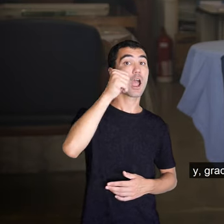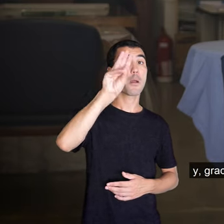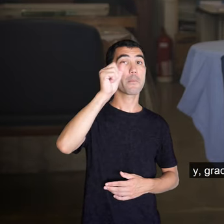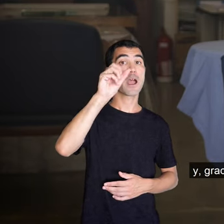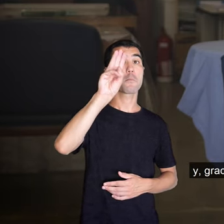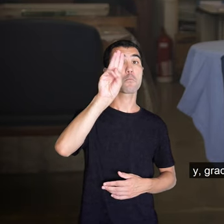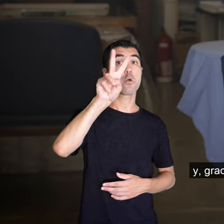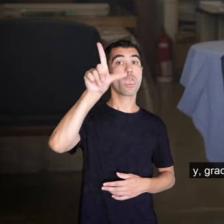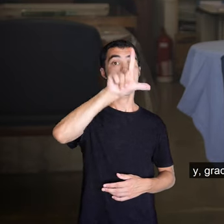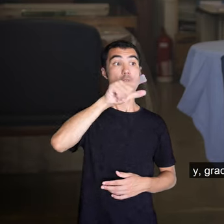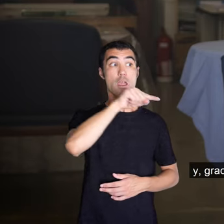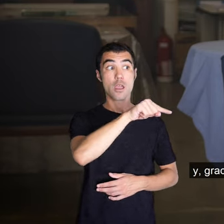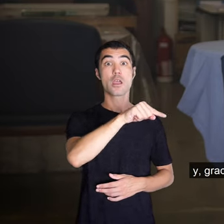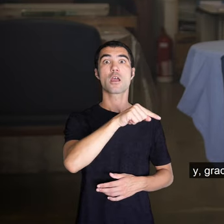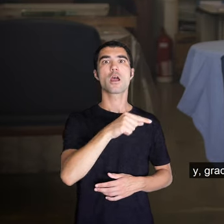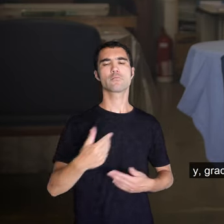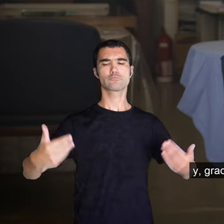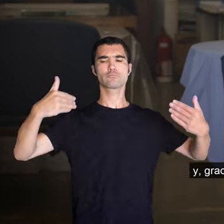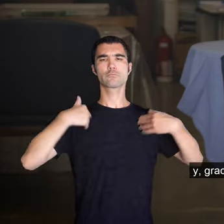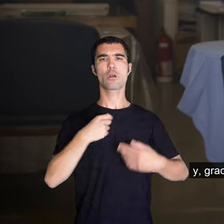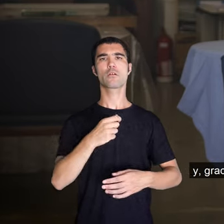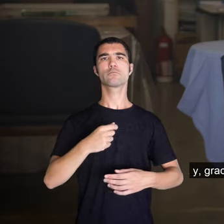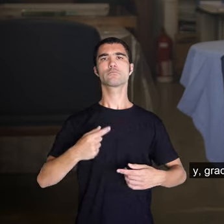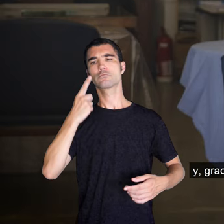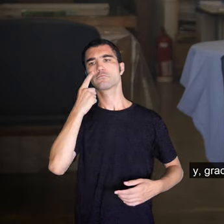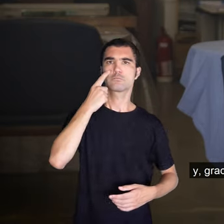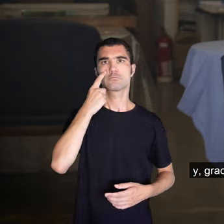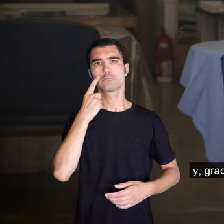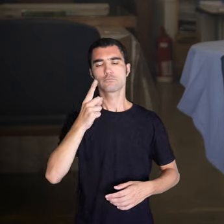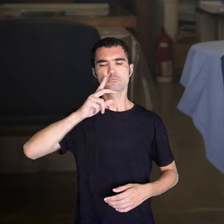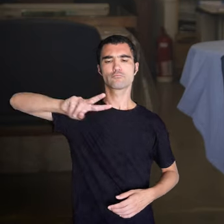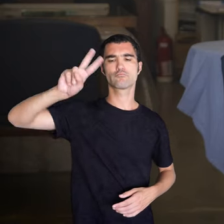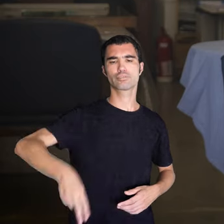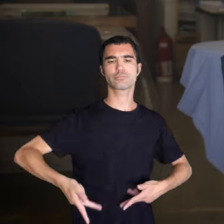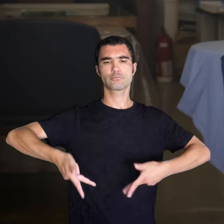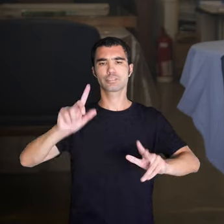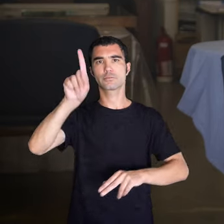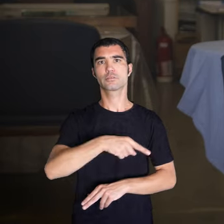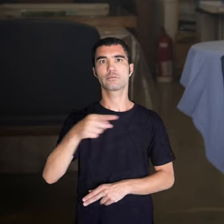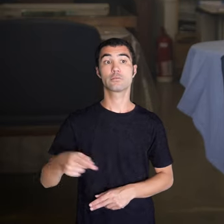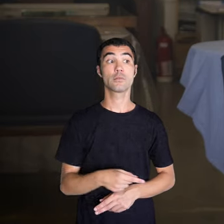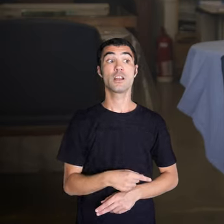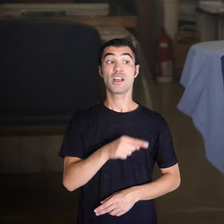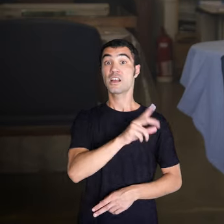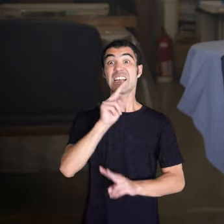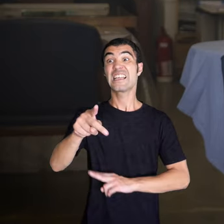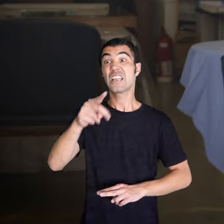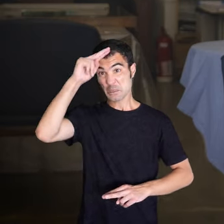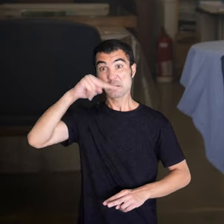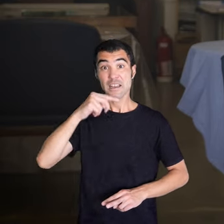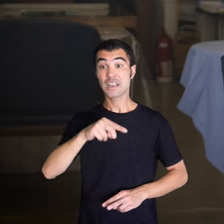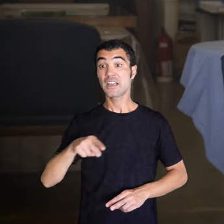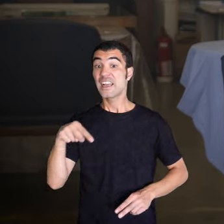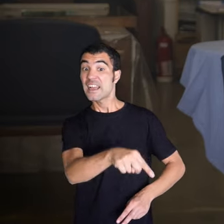una de les dones que estava allà de dins de jurat, que ja vas vist el bueno, va dir mon pare, no enviï més el teu fill perquè estigui a la llista